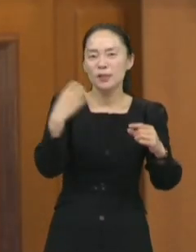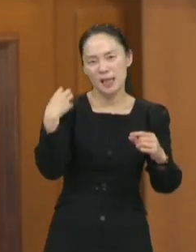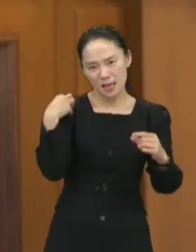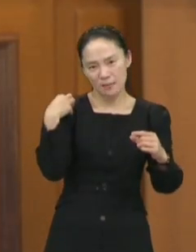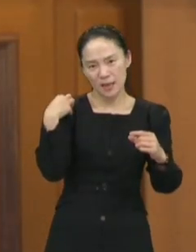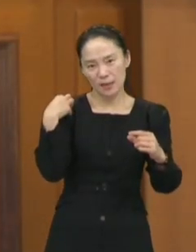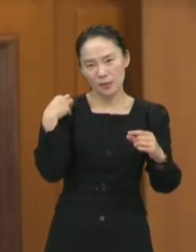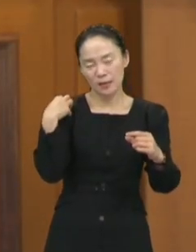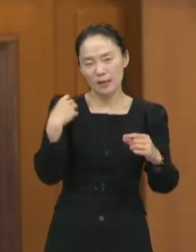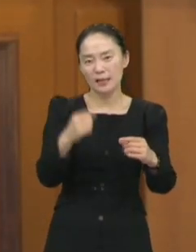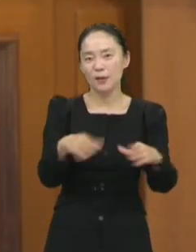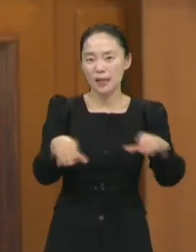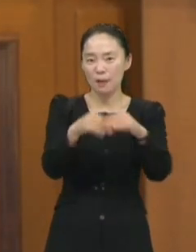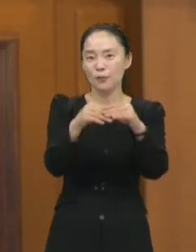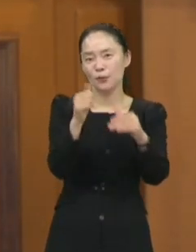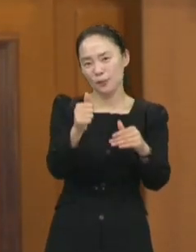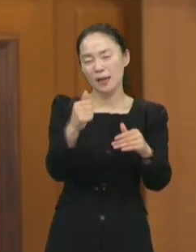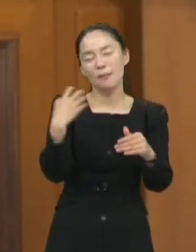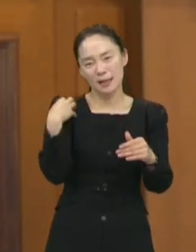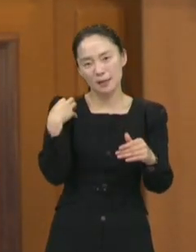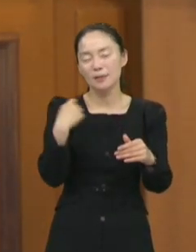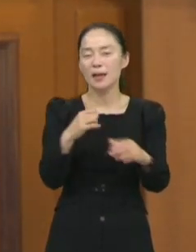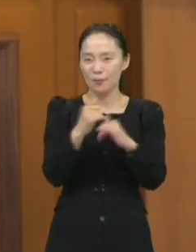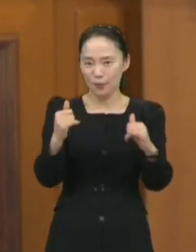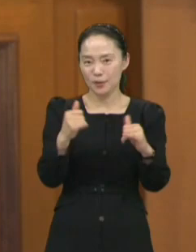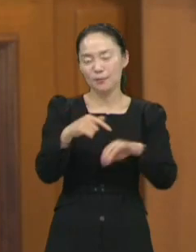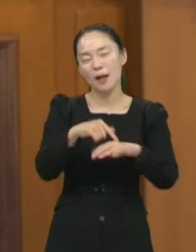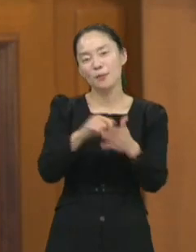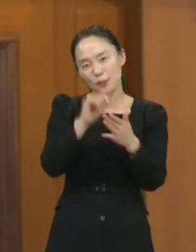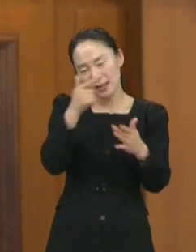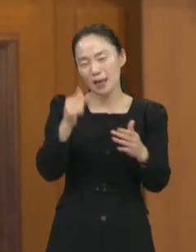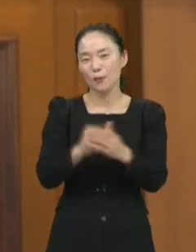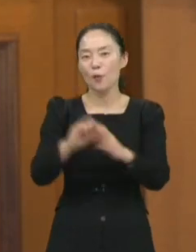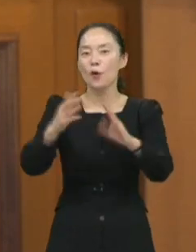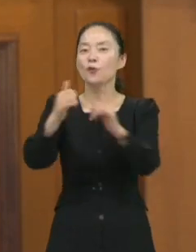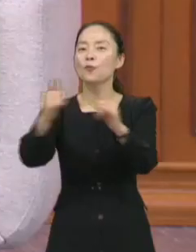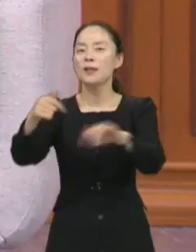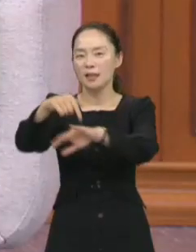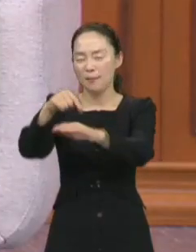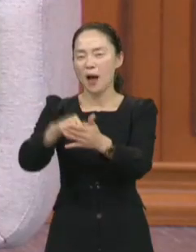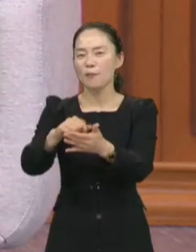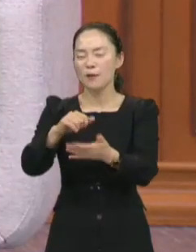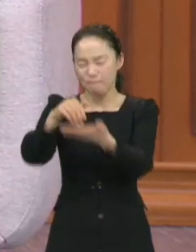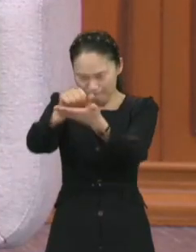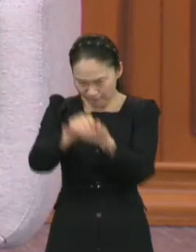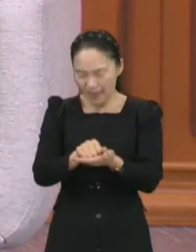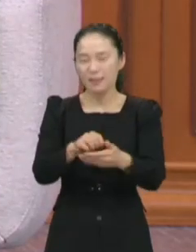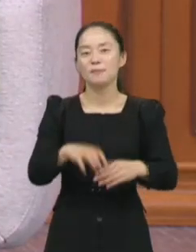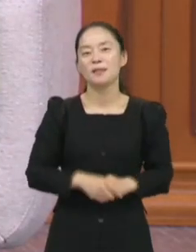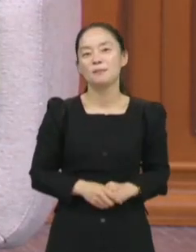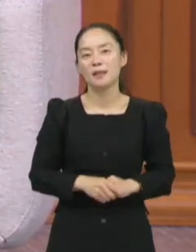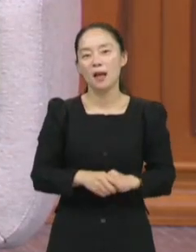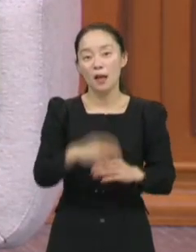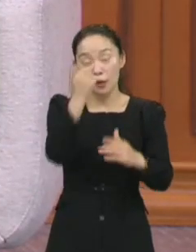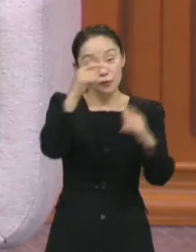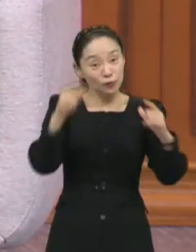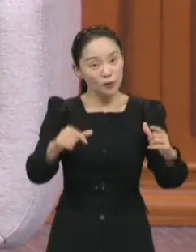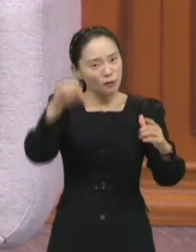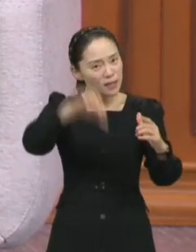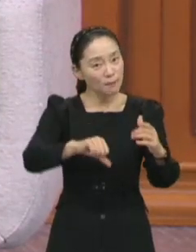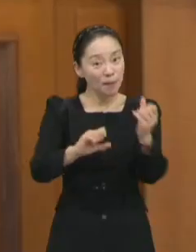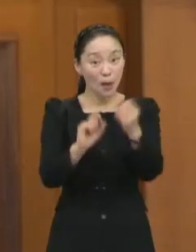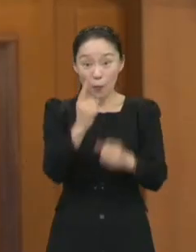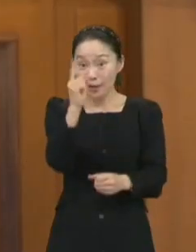사무총장으로서 마음이 무겁습니다 그리고 민심을 무겁게 받아들이고 있습니다 충청권 참패의 원인을 좀 진단해